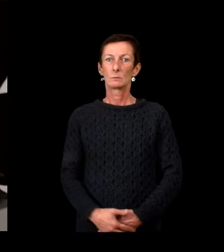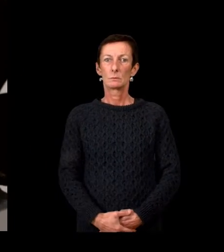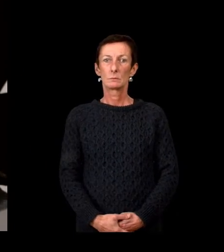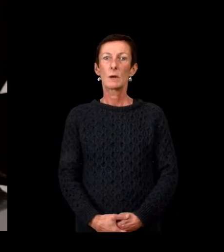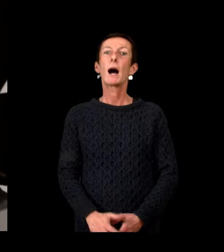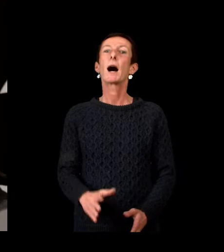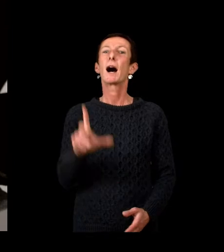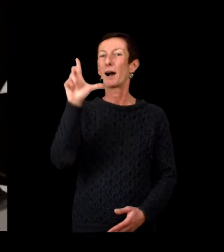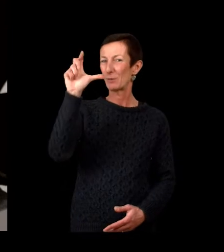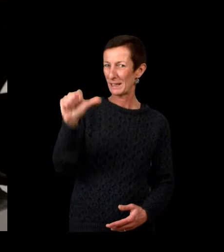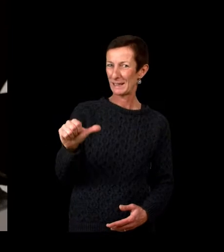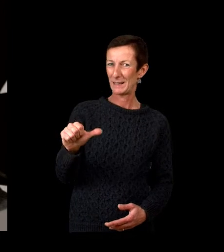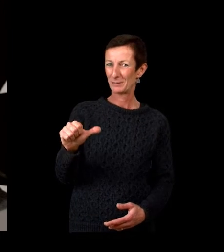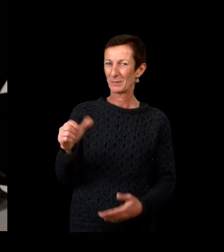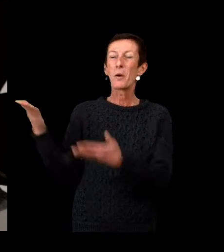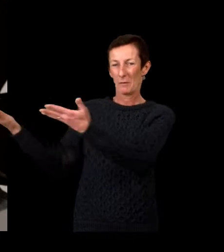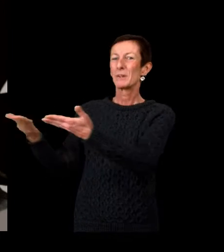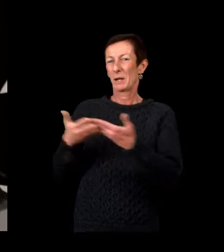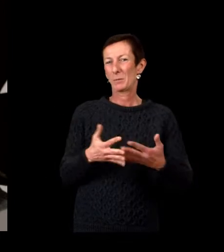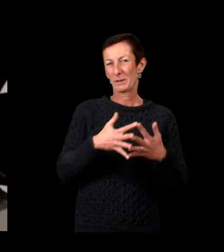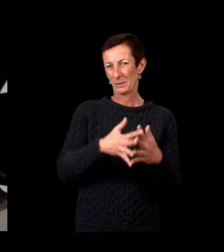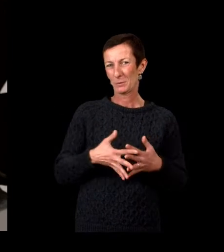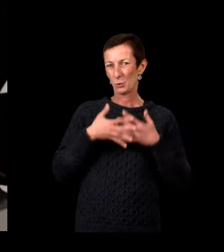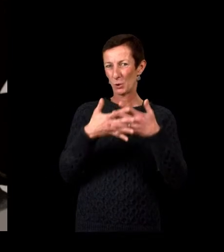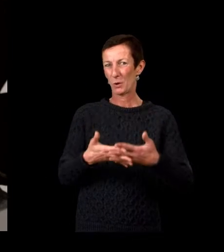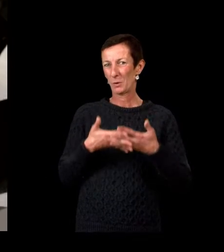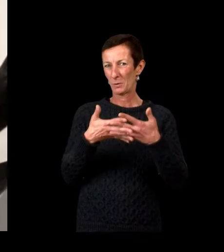Ah, vous êtes là. Je vous apporte une petite douceur.